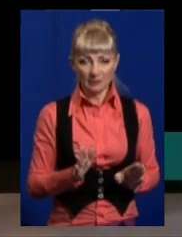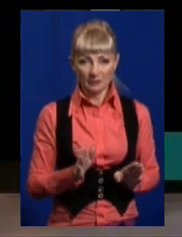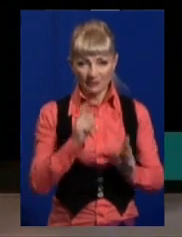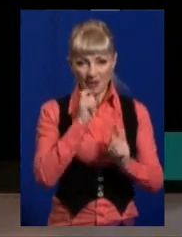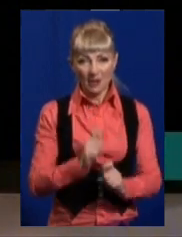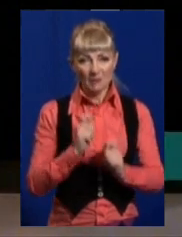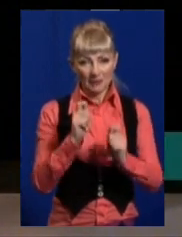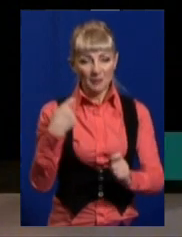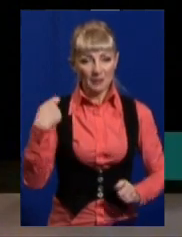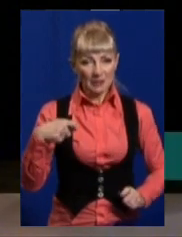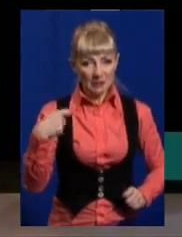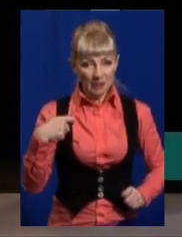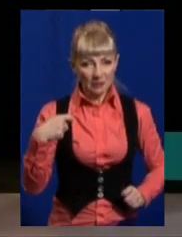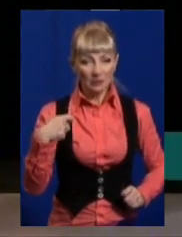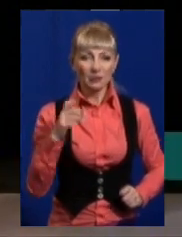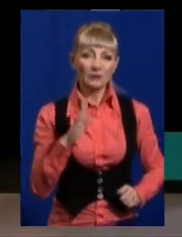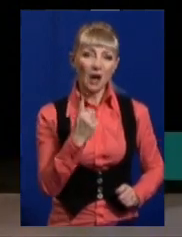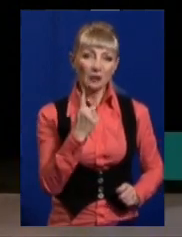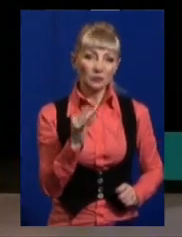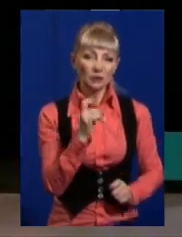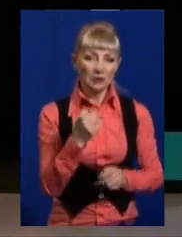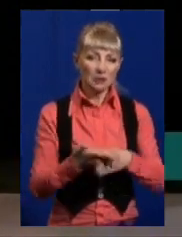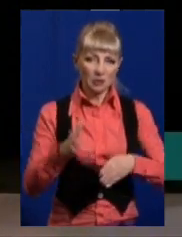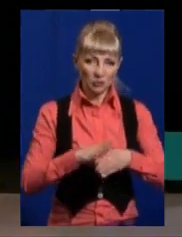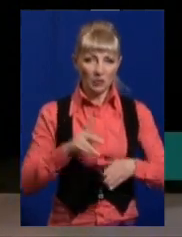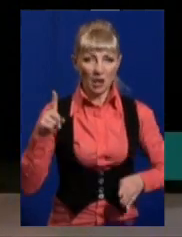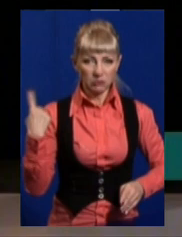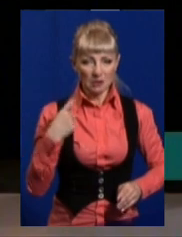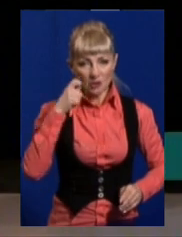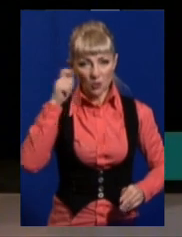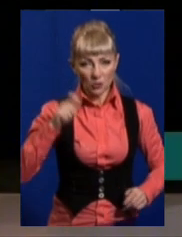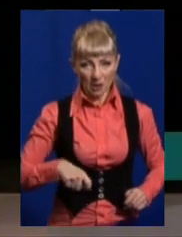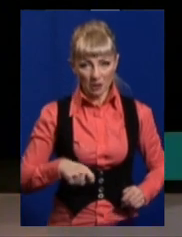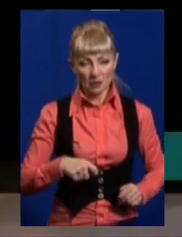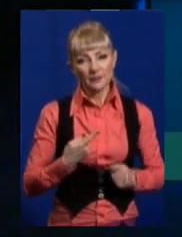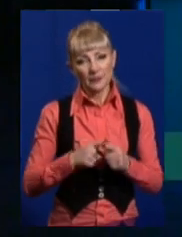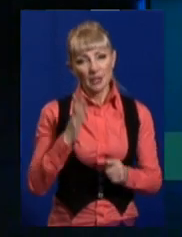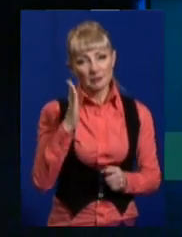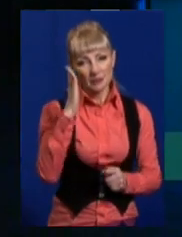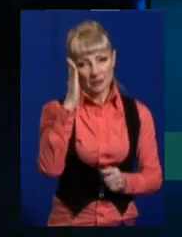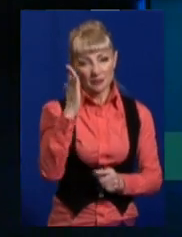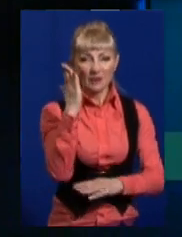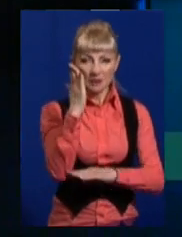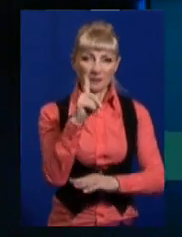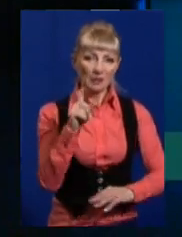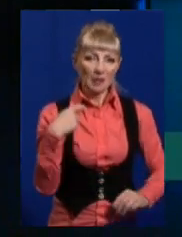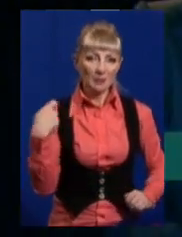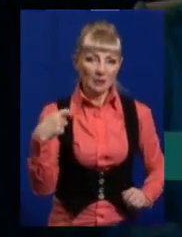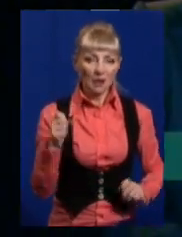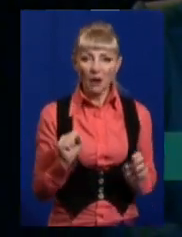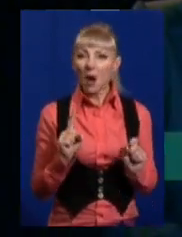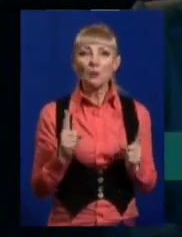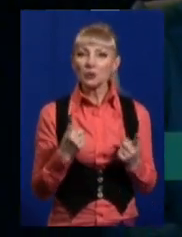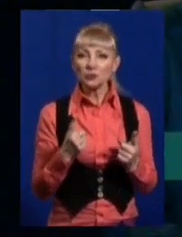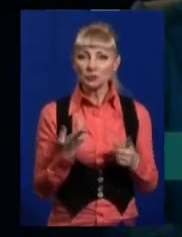подарунком президенту в одній із найскладніших областей України щодо перспектив голосування за президента. А чому у нас